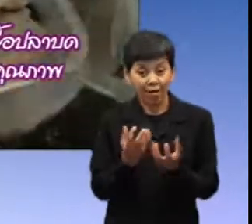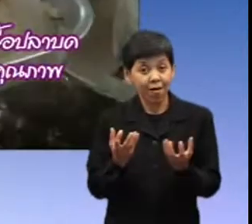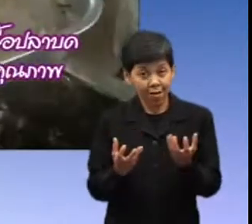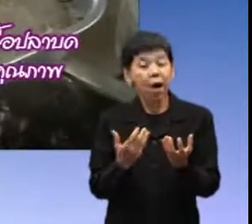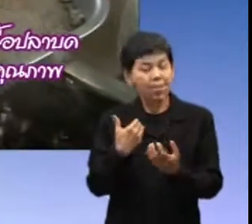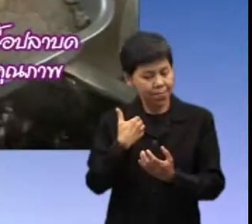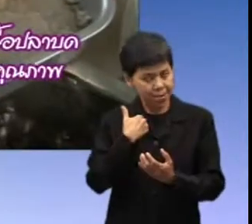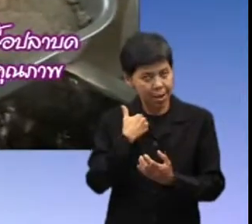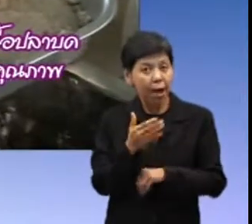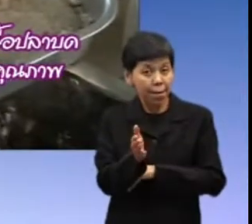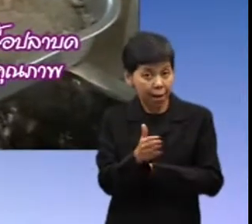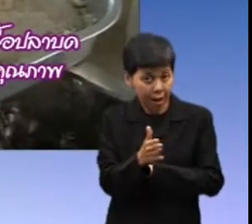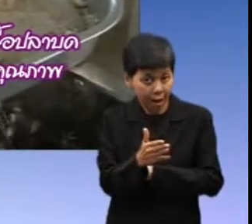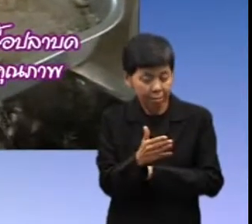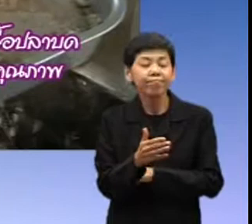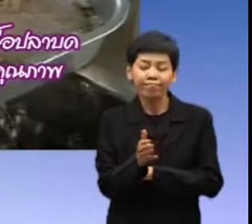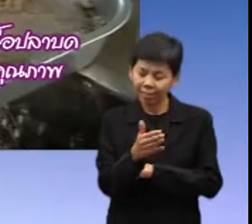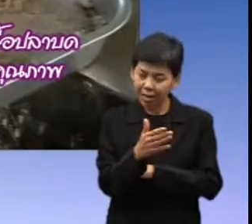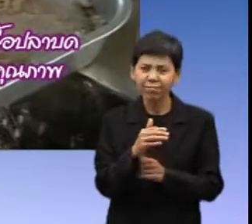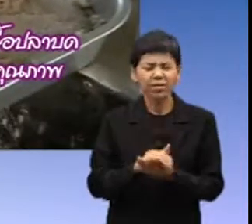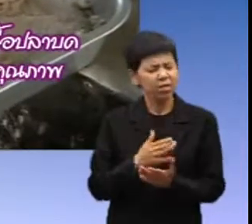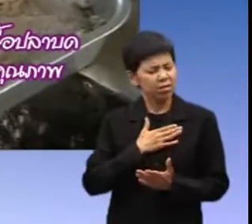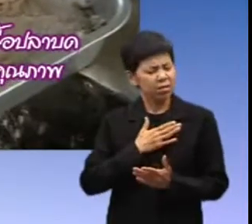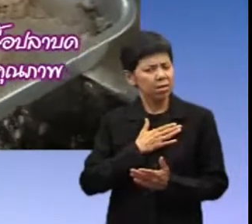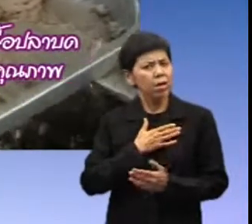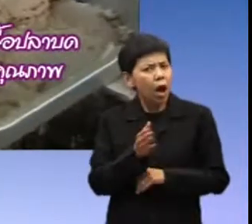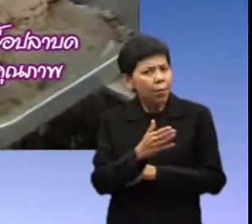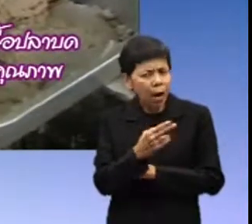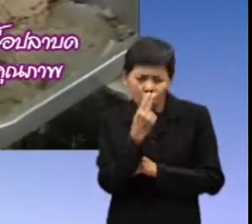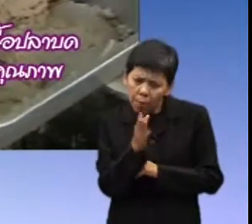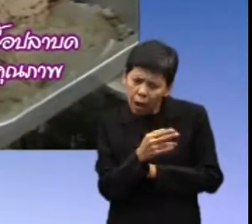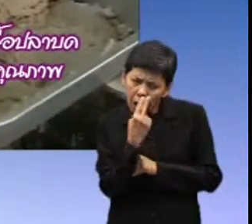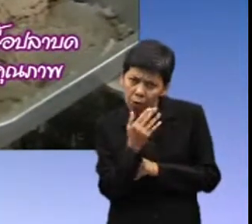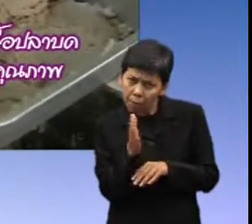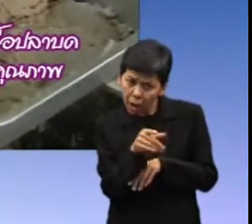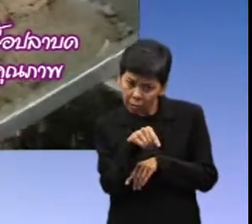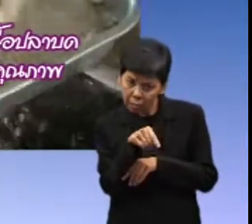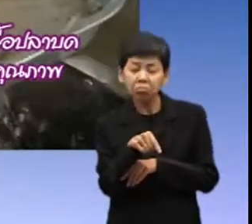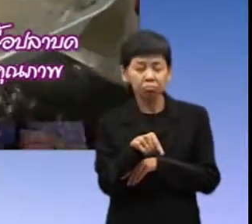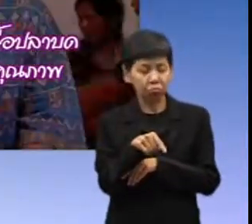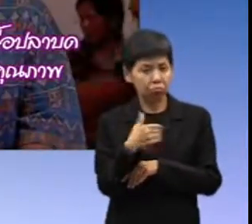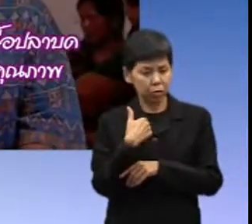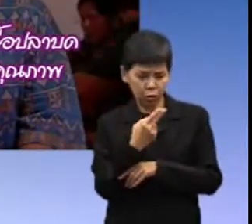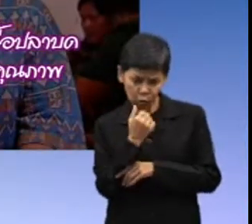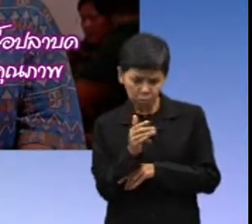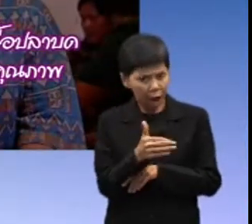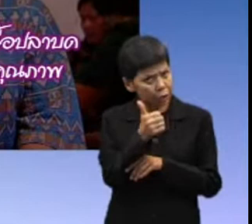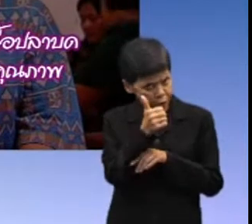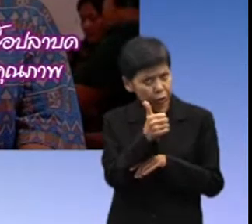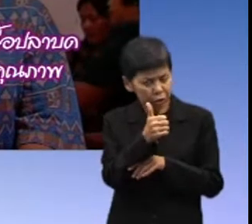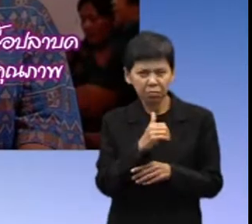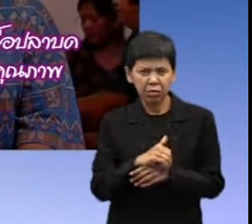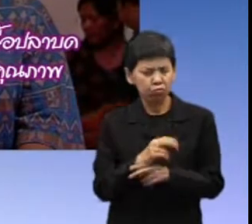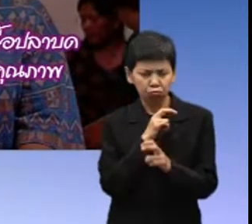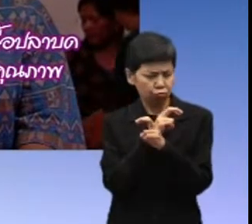วัตถุดิบก็จะมีเนื้อปลาที่สำคัญคือขอให้ดูแหล่งเนื้อปลาที่สามารถควบคุมคุณภา